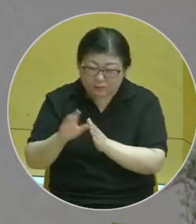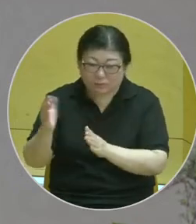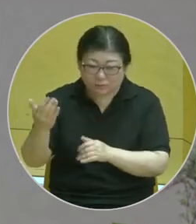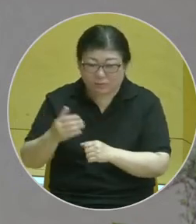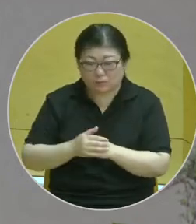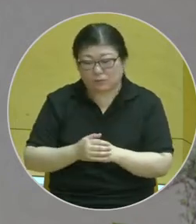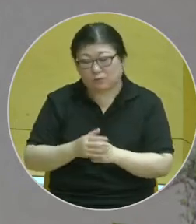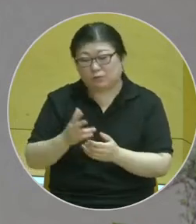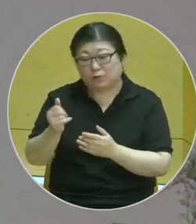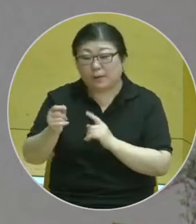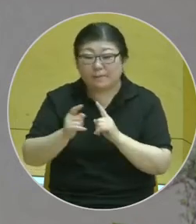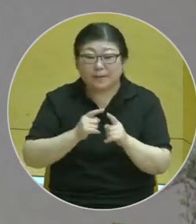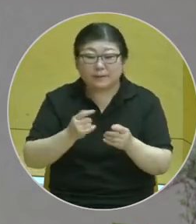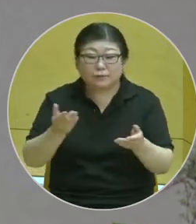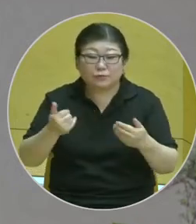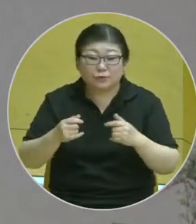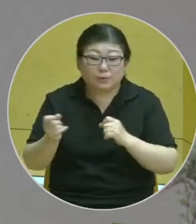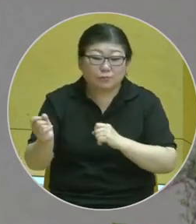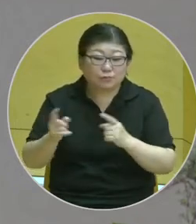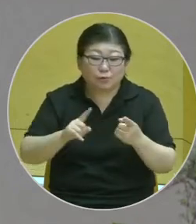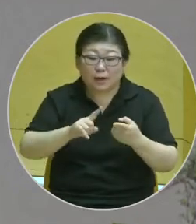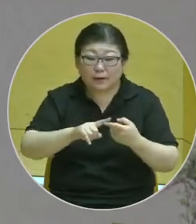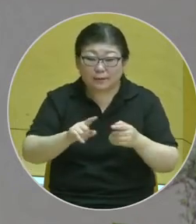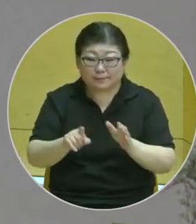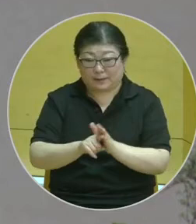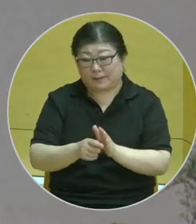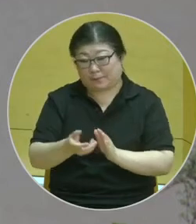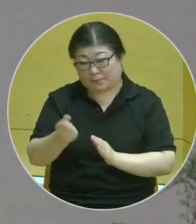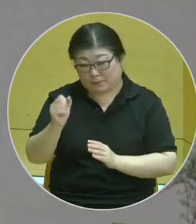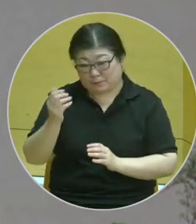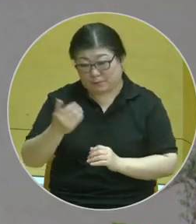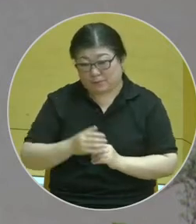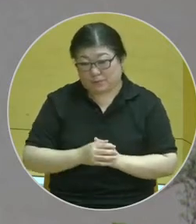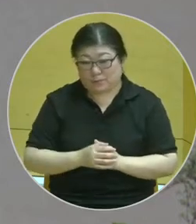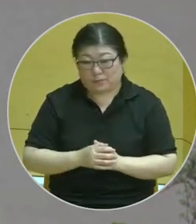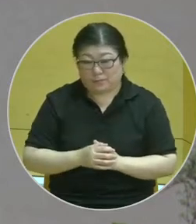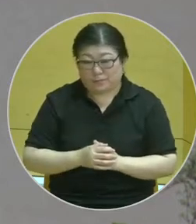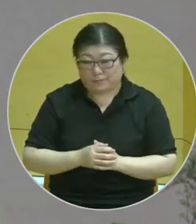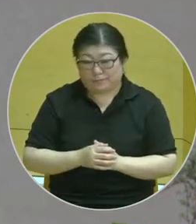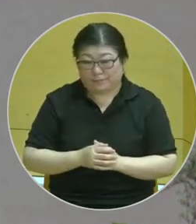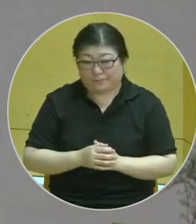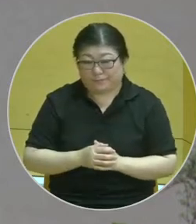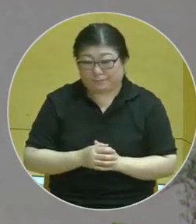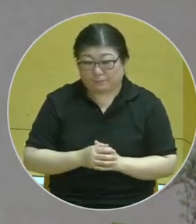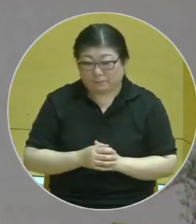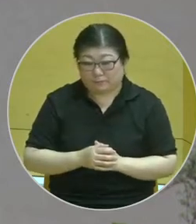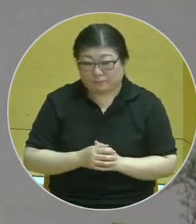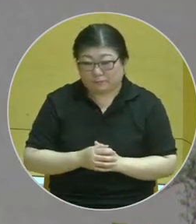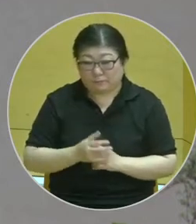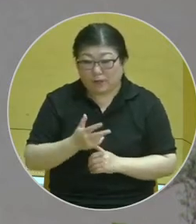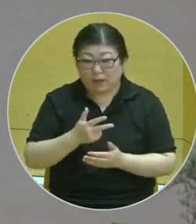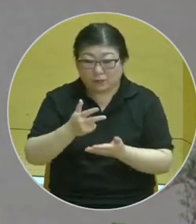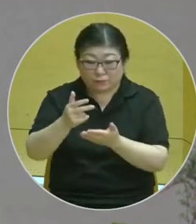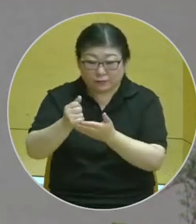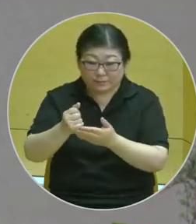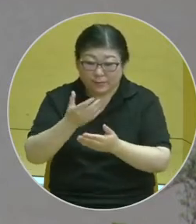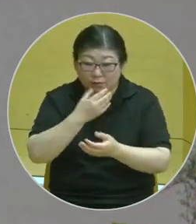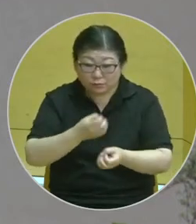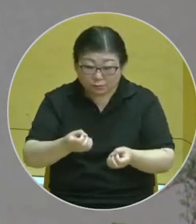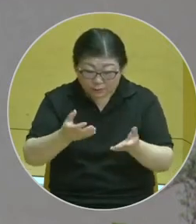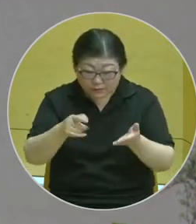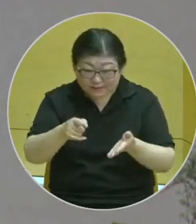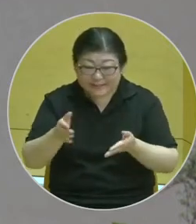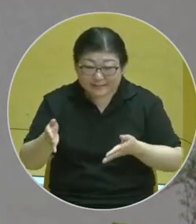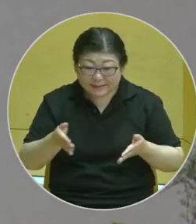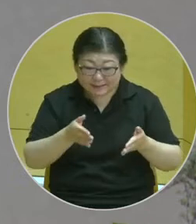주님이 말씀하시는 부활에 대한 확신도 갖게 되고 믿음을 갖게 되면서 주님께서 축복하시는 그 축복의